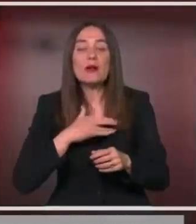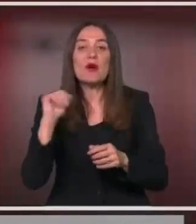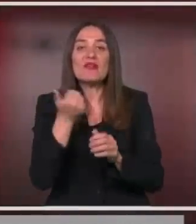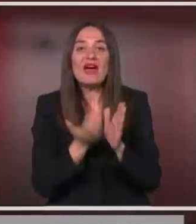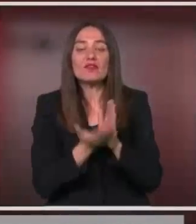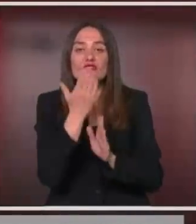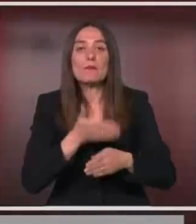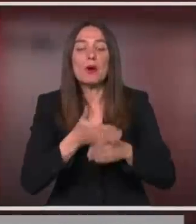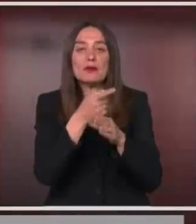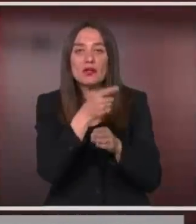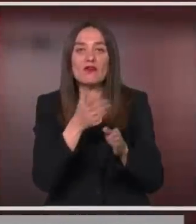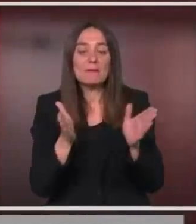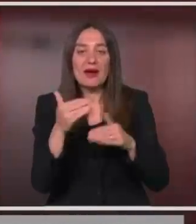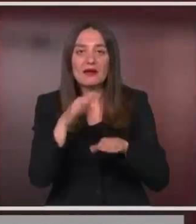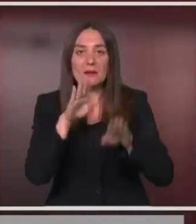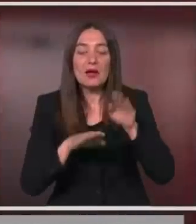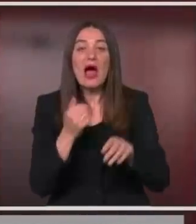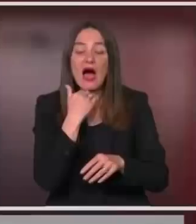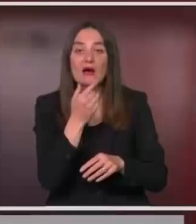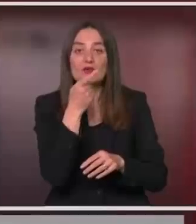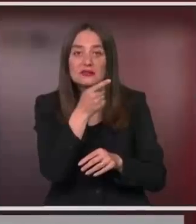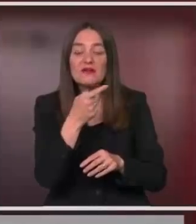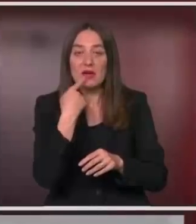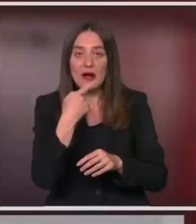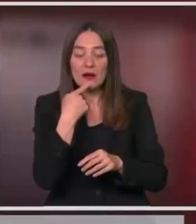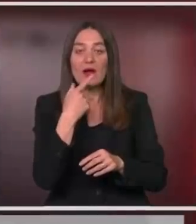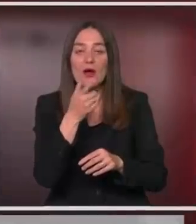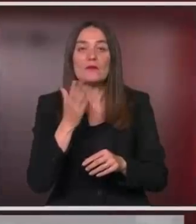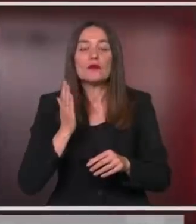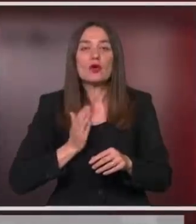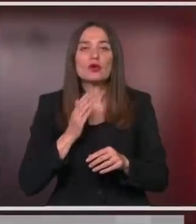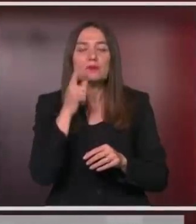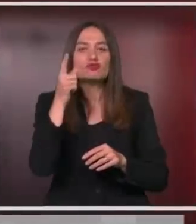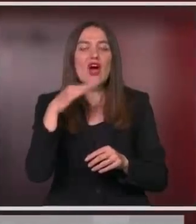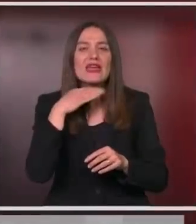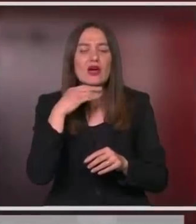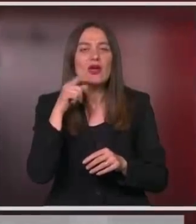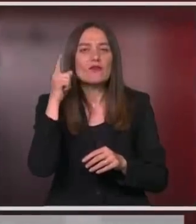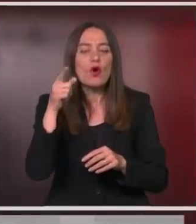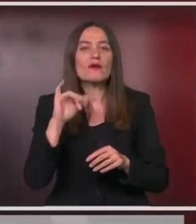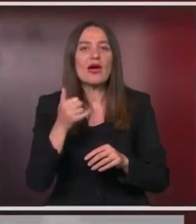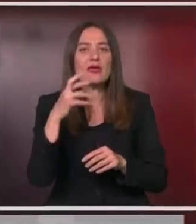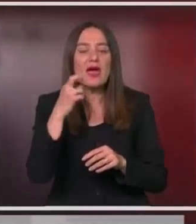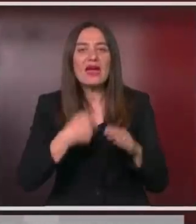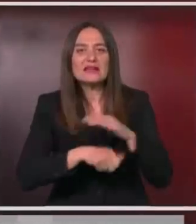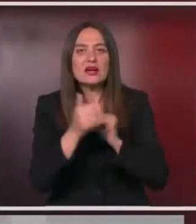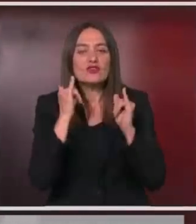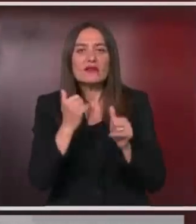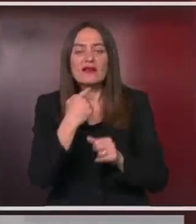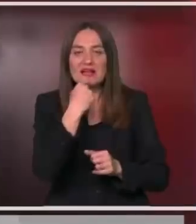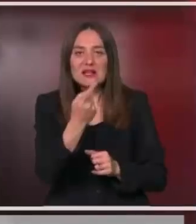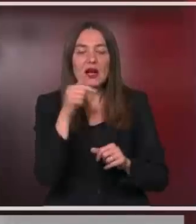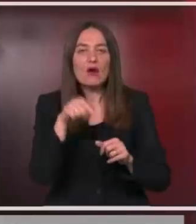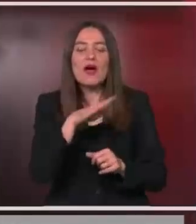pomognemo kroz ovaj paket mera. Dobro, ali ako ste već pomenuli gospođu Georgijevu, dakle, ona je izašla danas i rekla da je